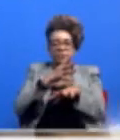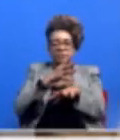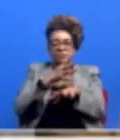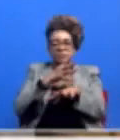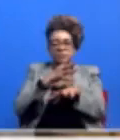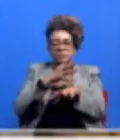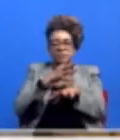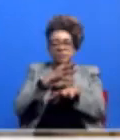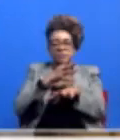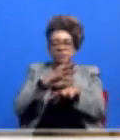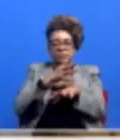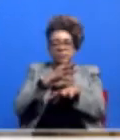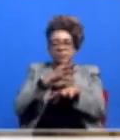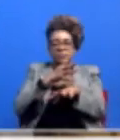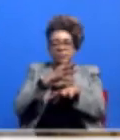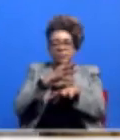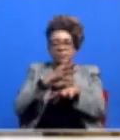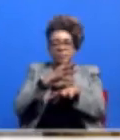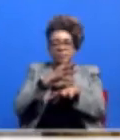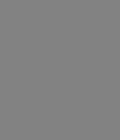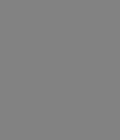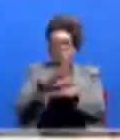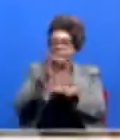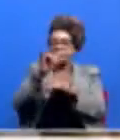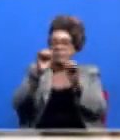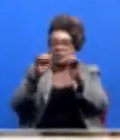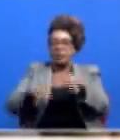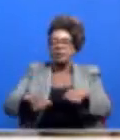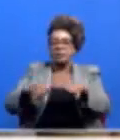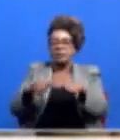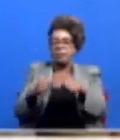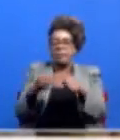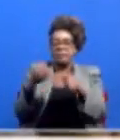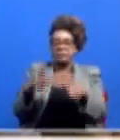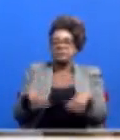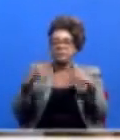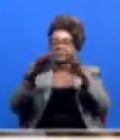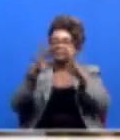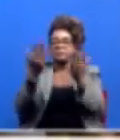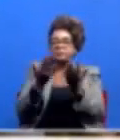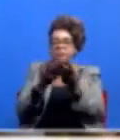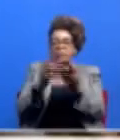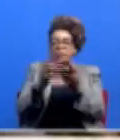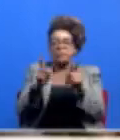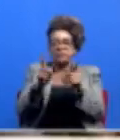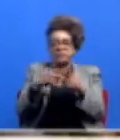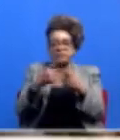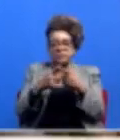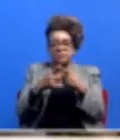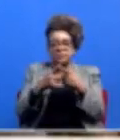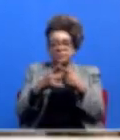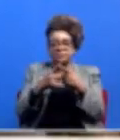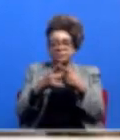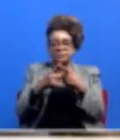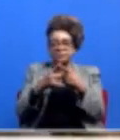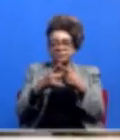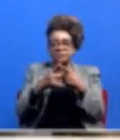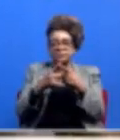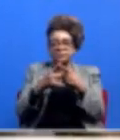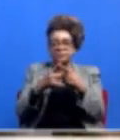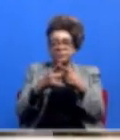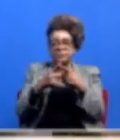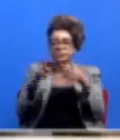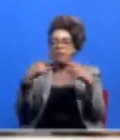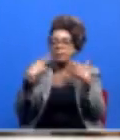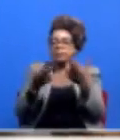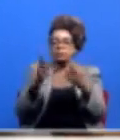The nearest KW station, they can just leave them in the wild, but then observe them and report